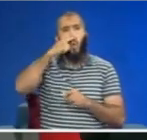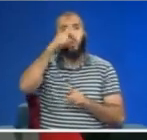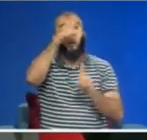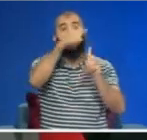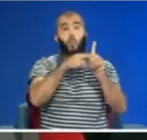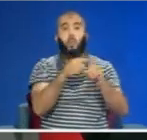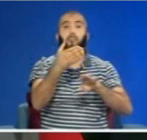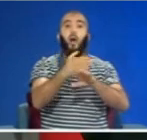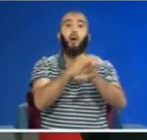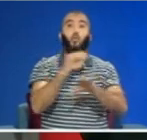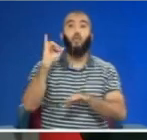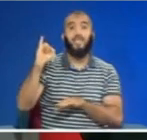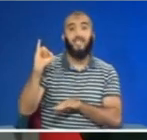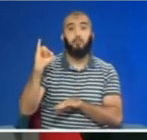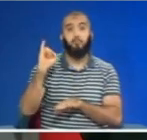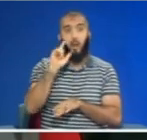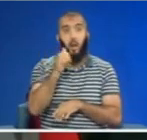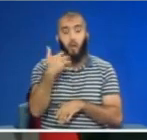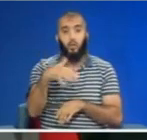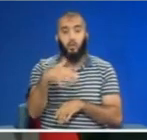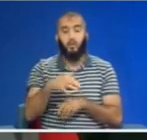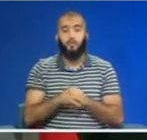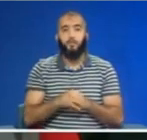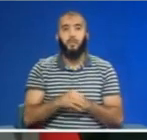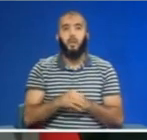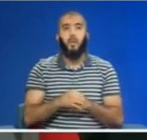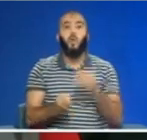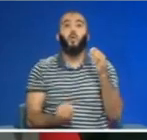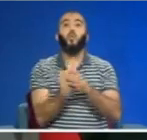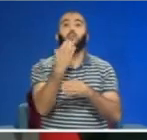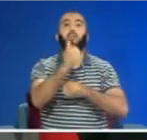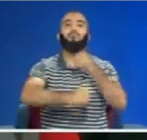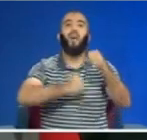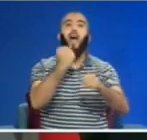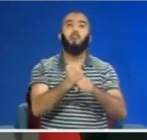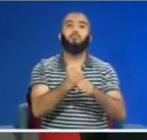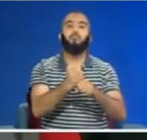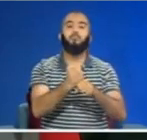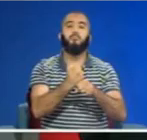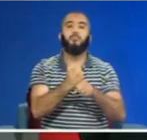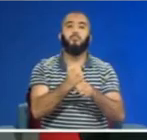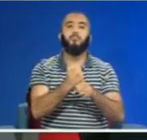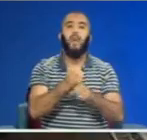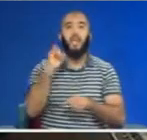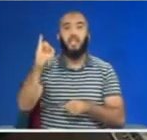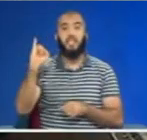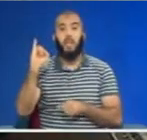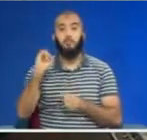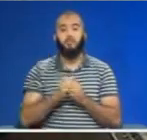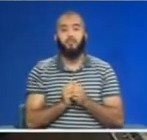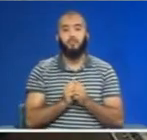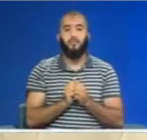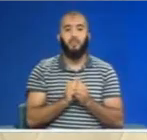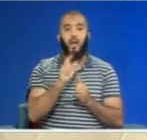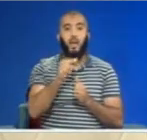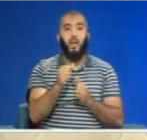عظيمة. وهذا الشهر الحرام نستفتح به العام الهجري، ونستفتحه كذلك بعبادة من أعظم العبادات هي